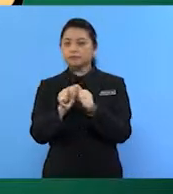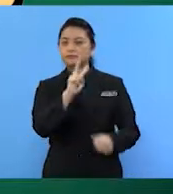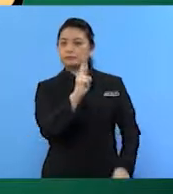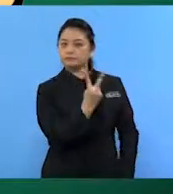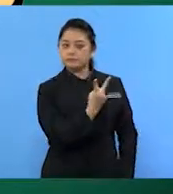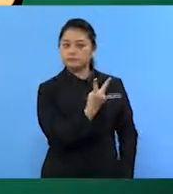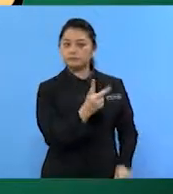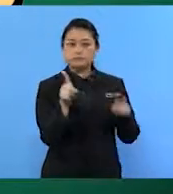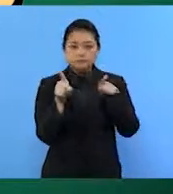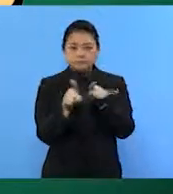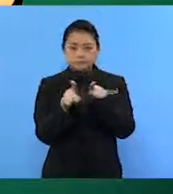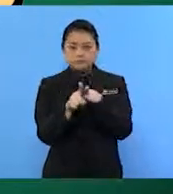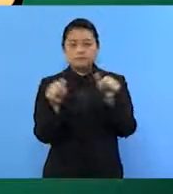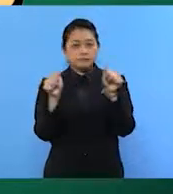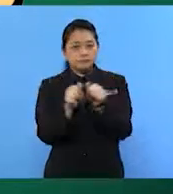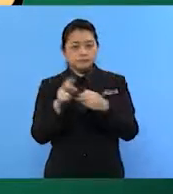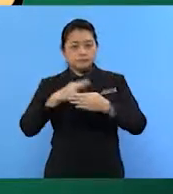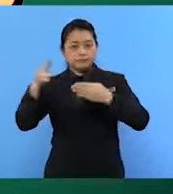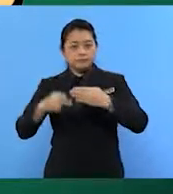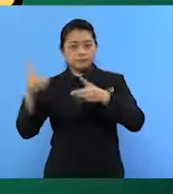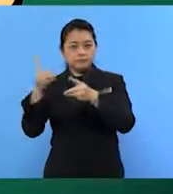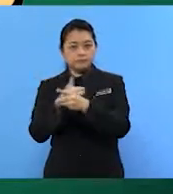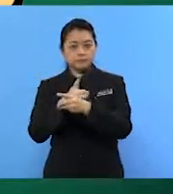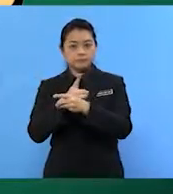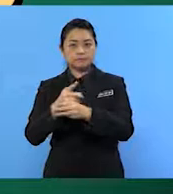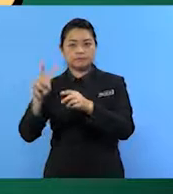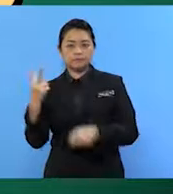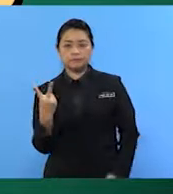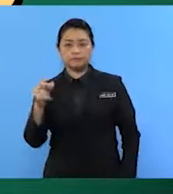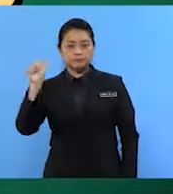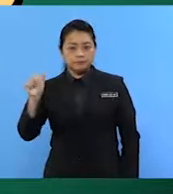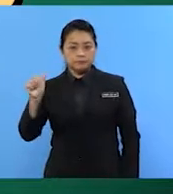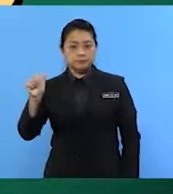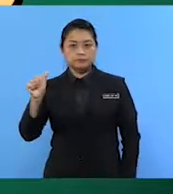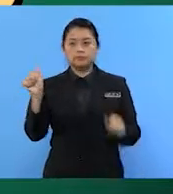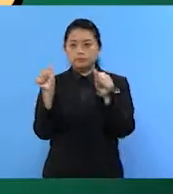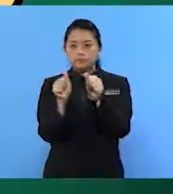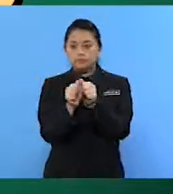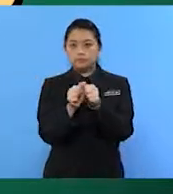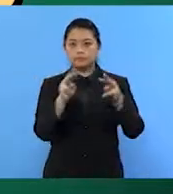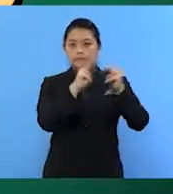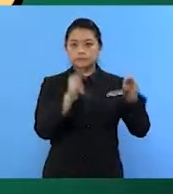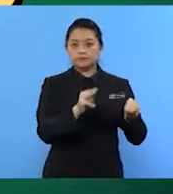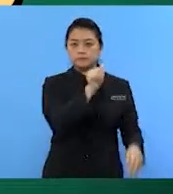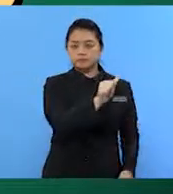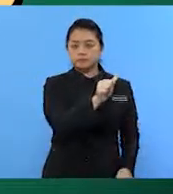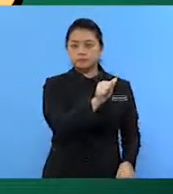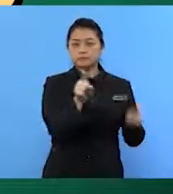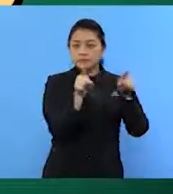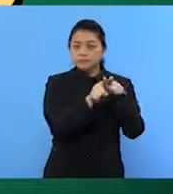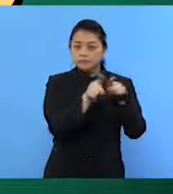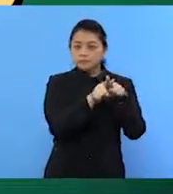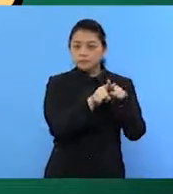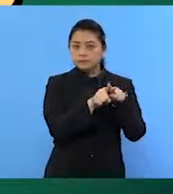songsangannya sama dengan hasil darab songsangan matriks A dengan matriks A